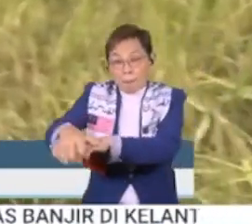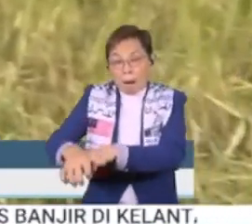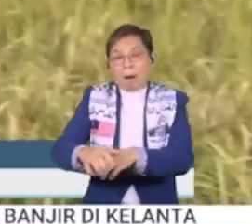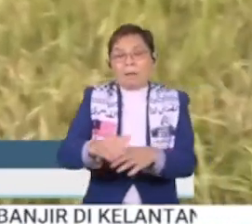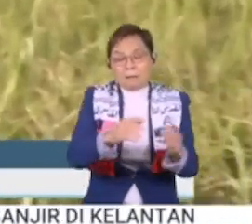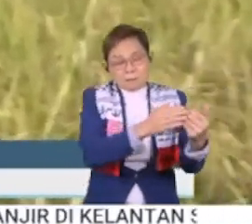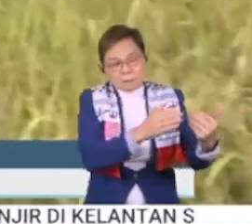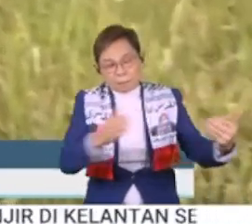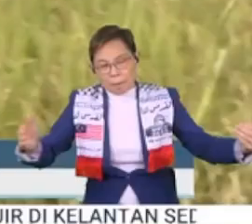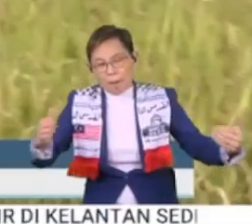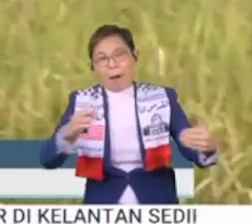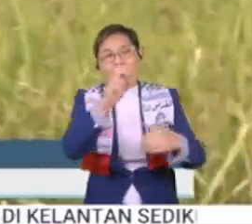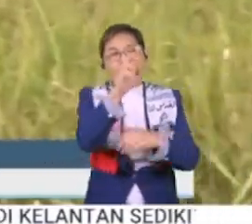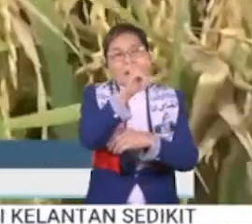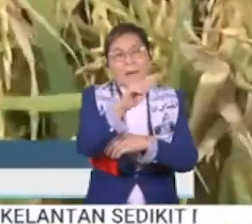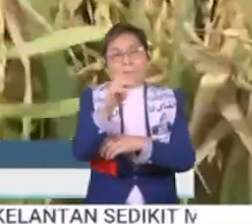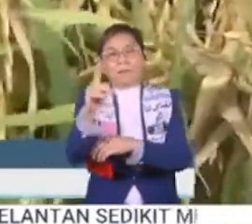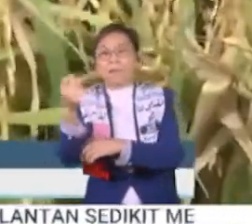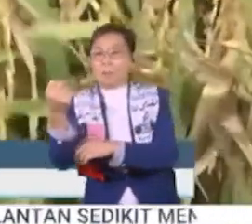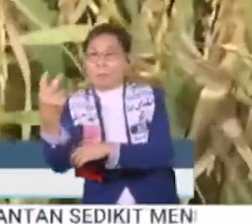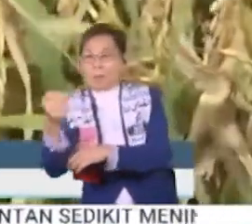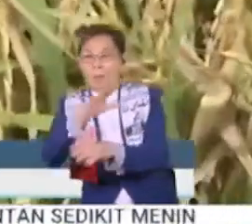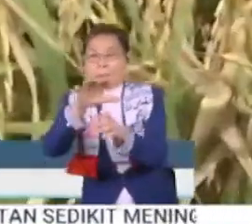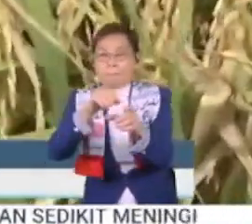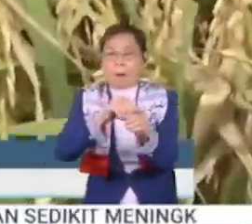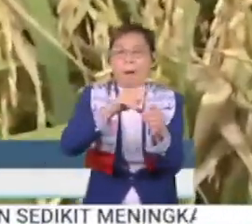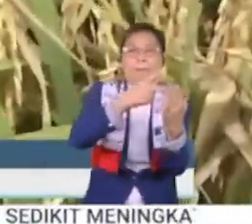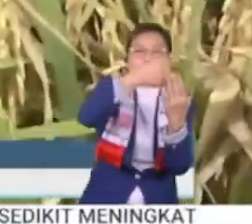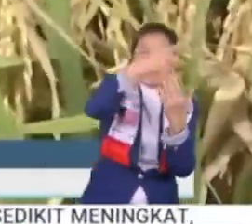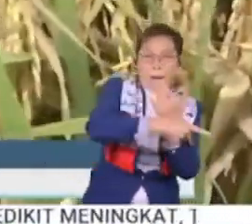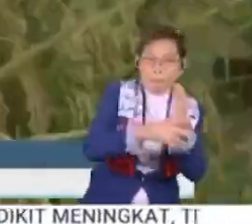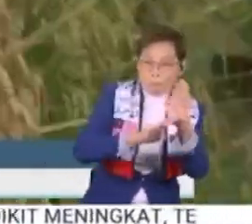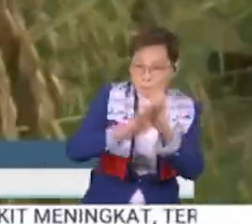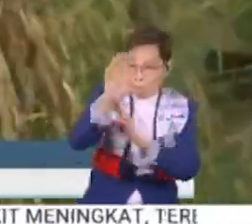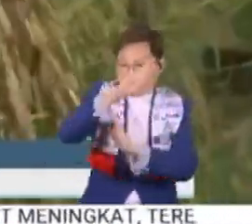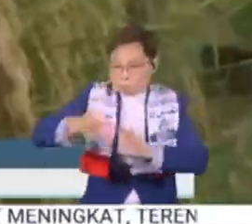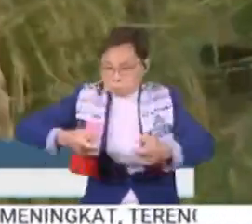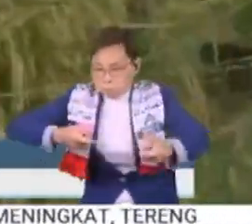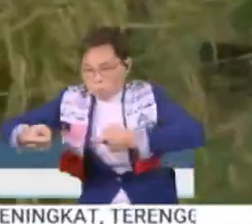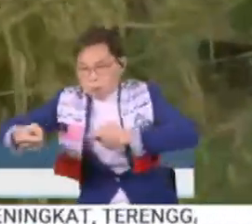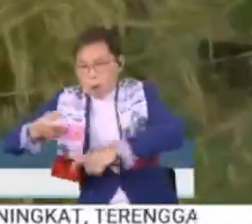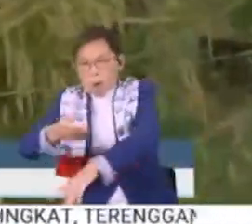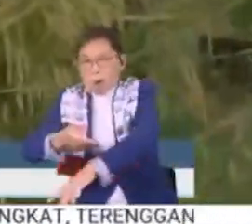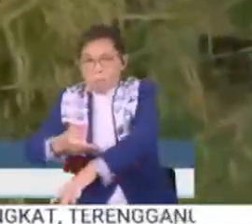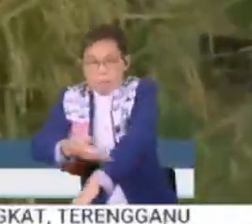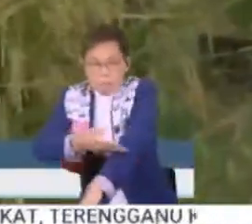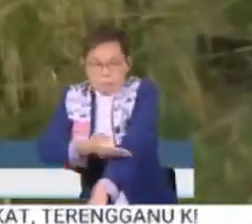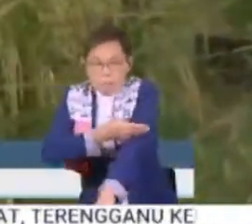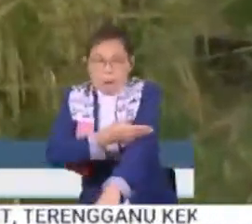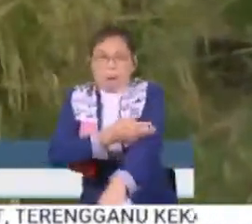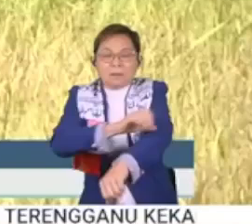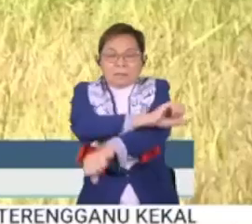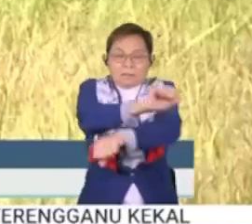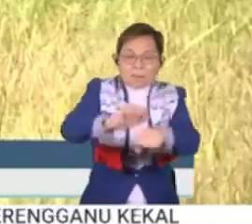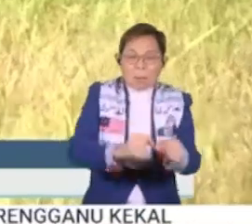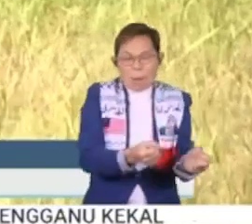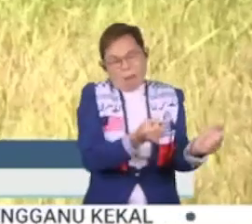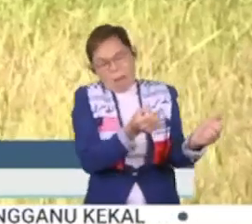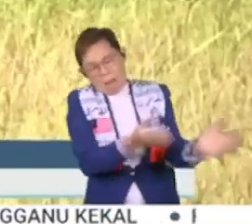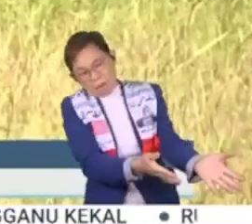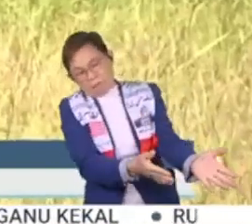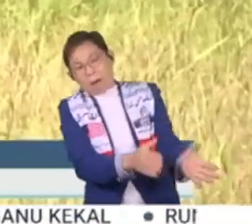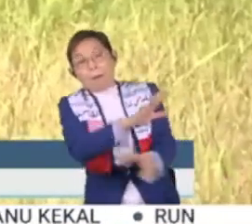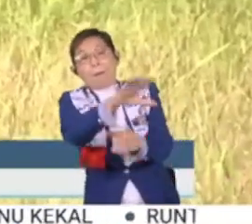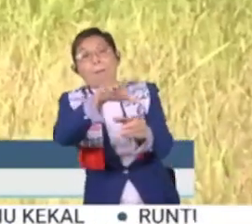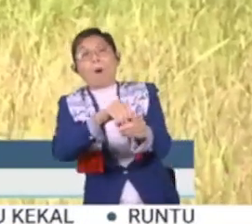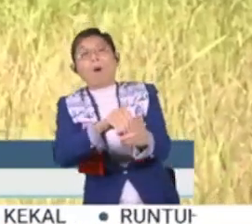rancangan Malaysia ke-12 ia melibatkan program pembangunan dan pengurusan pemulihan tanah sawah terbiar melibatkan kawasan